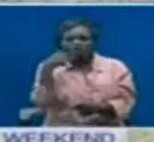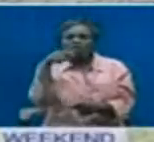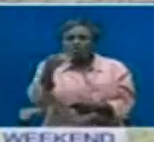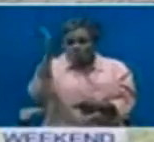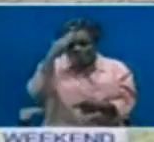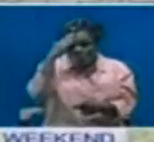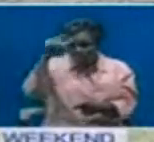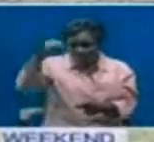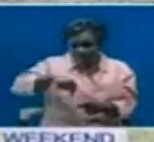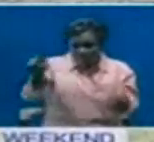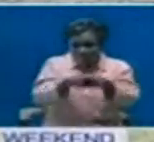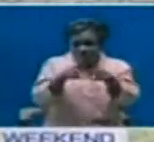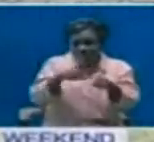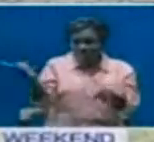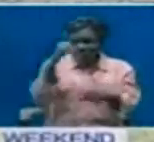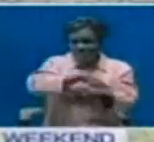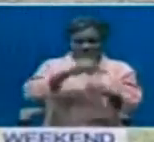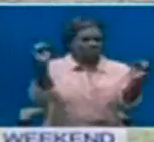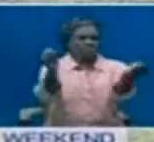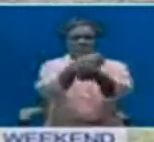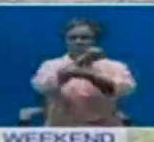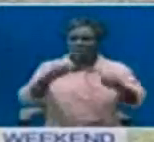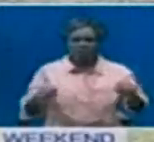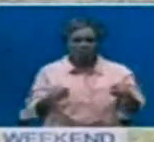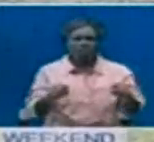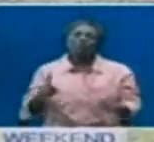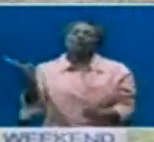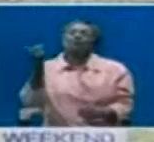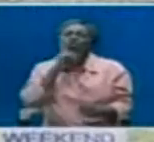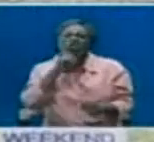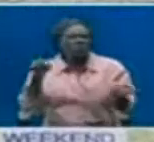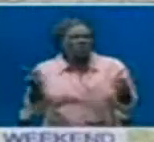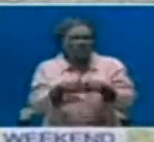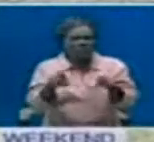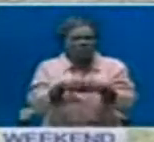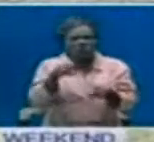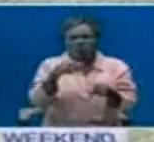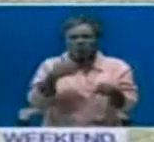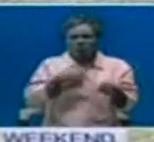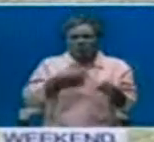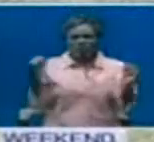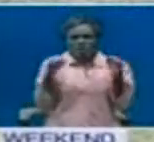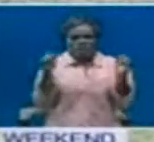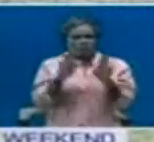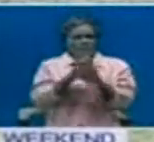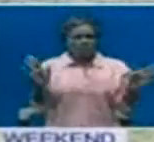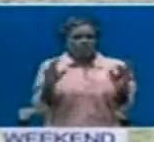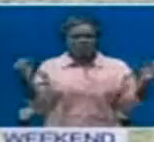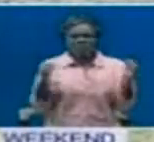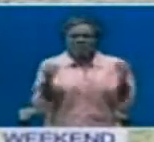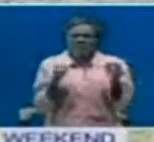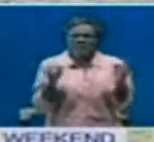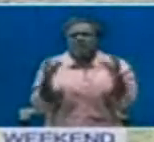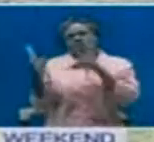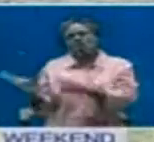hiyo. Mwezi chua. Hata kesho unasikia baridi tu. Baridi tu ni kama